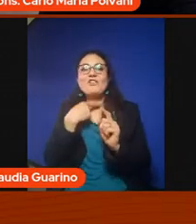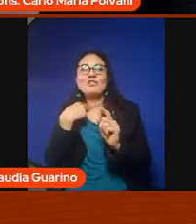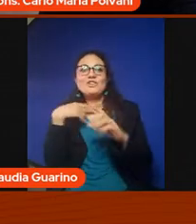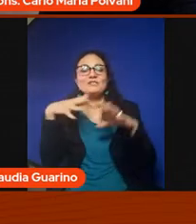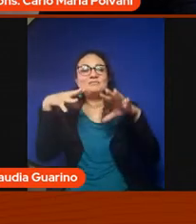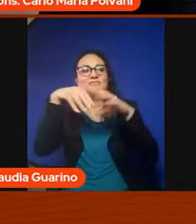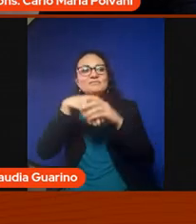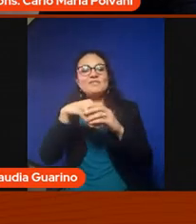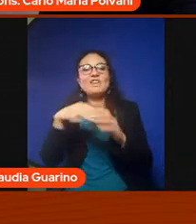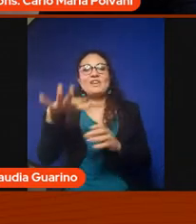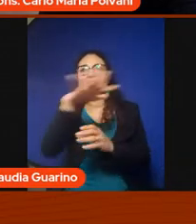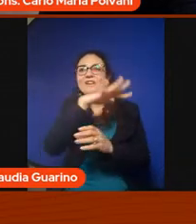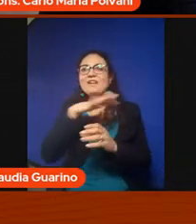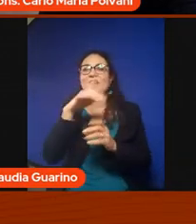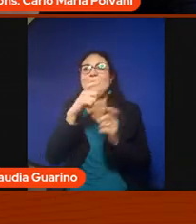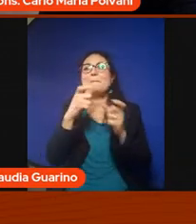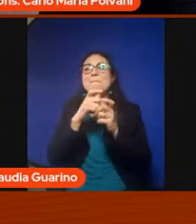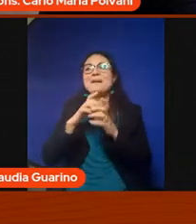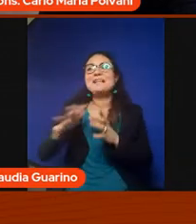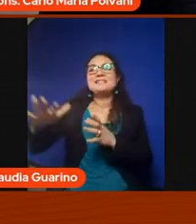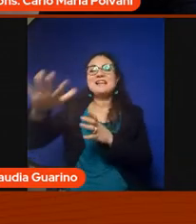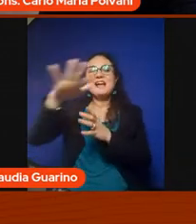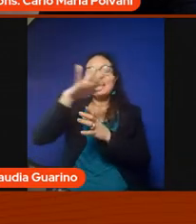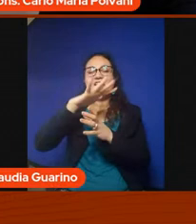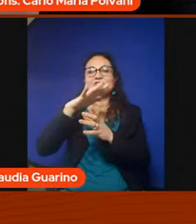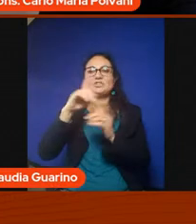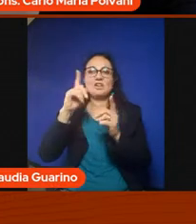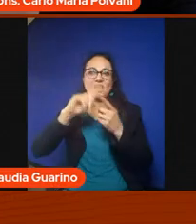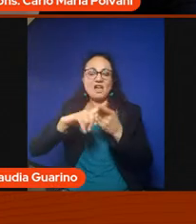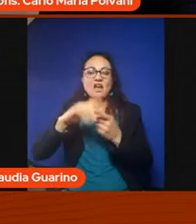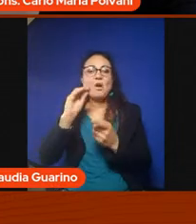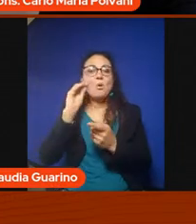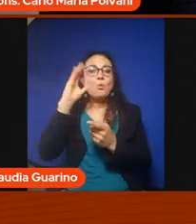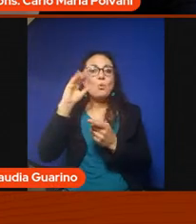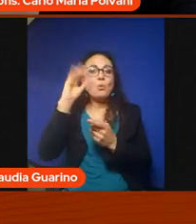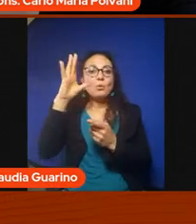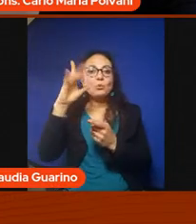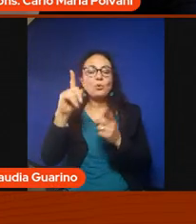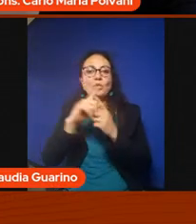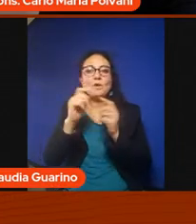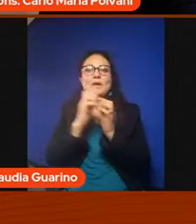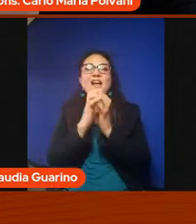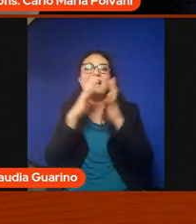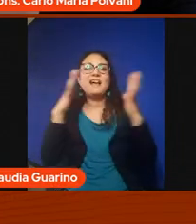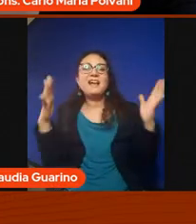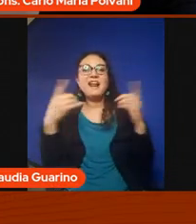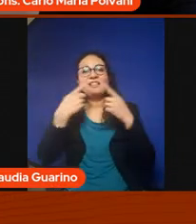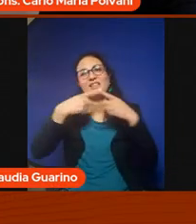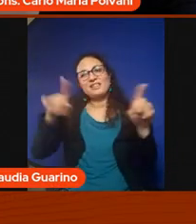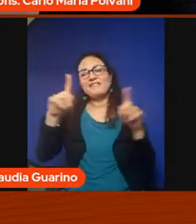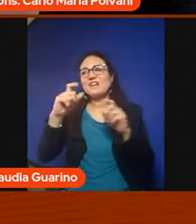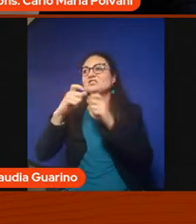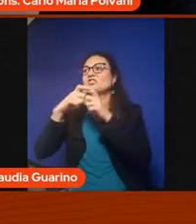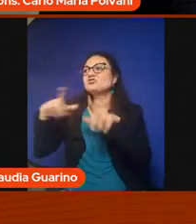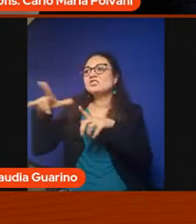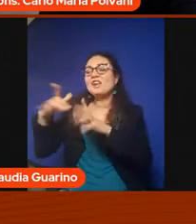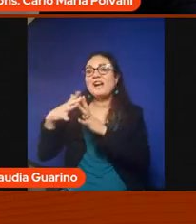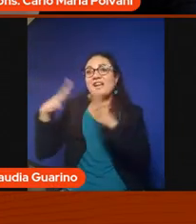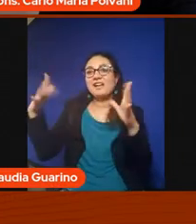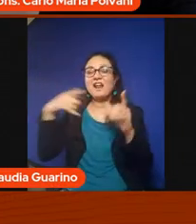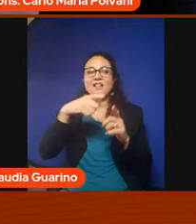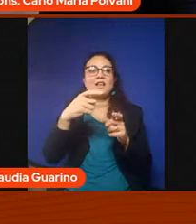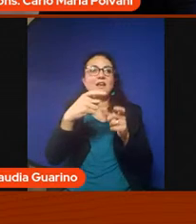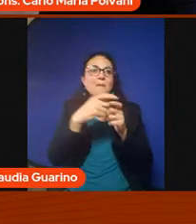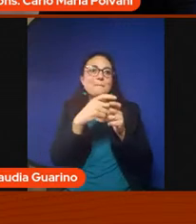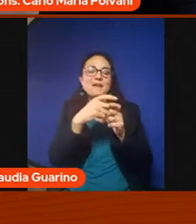non solo del paesaggio, ma di una cultura diversa da quella di una grande città, e così via. Ma se